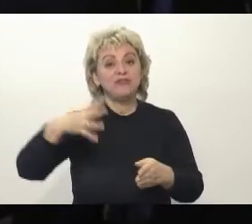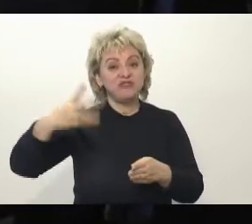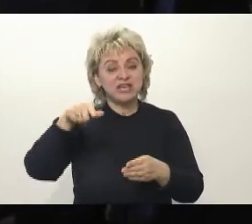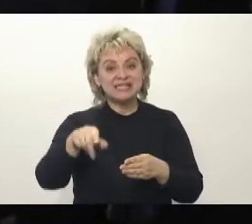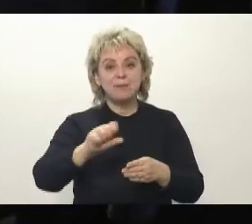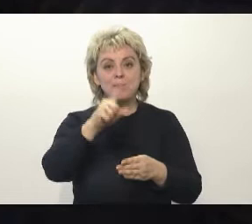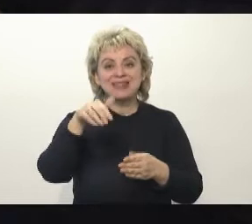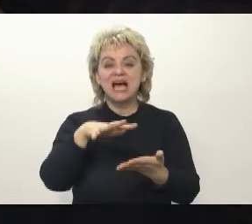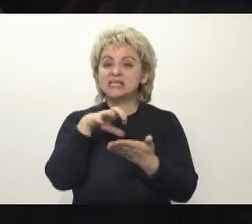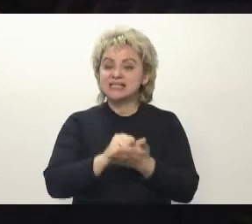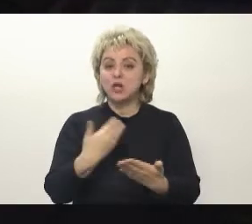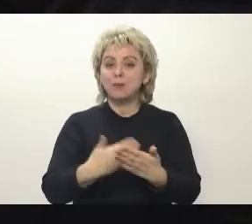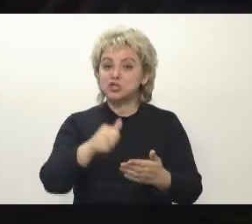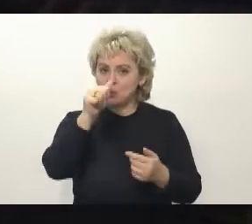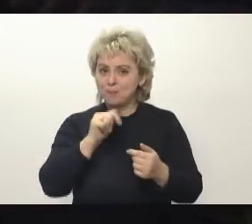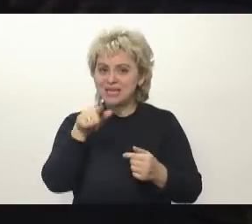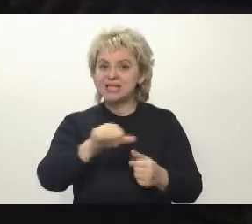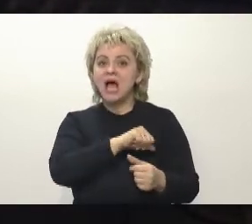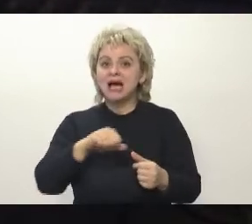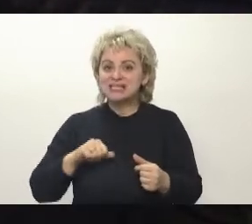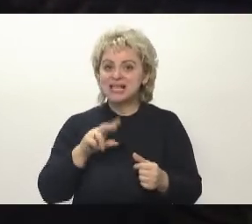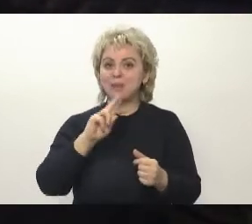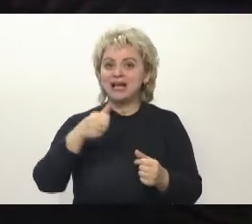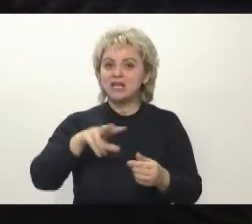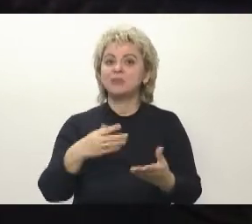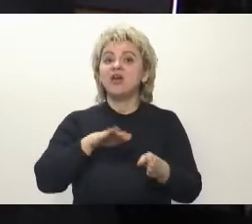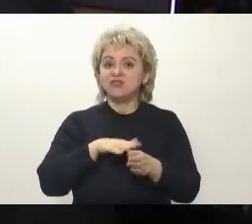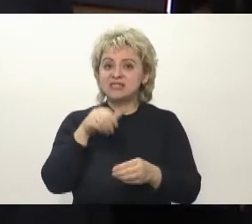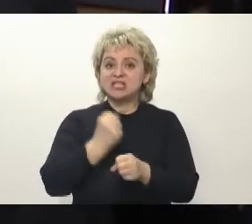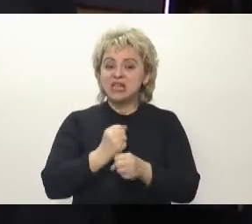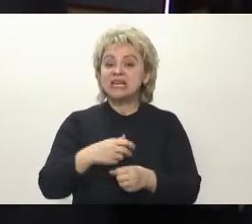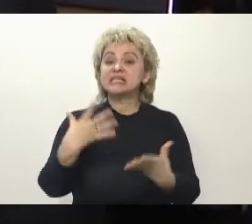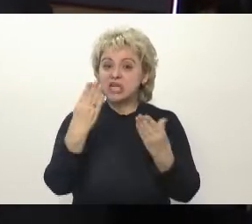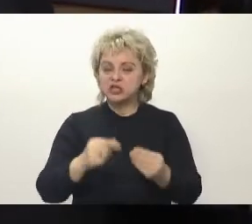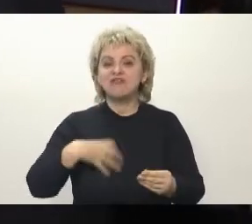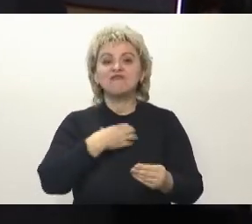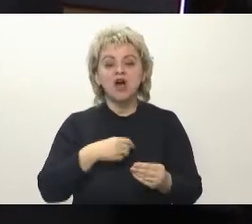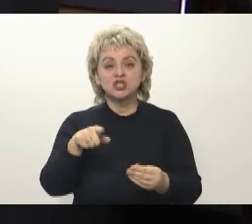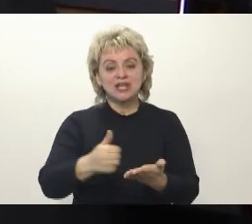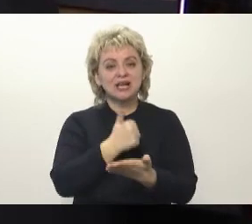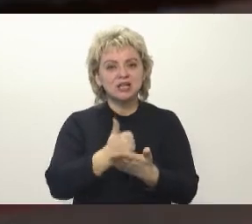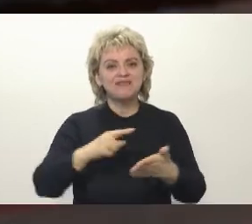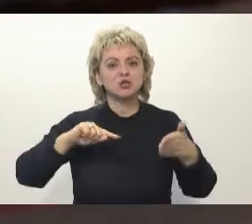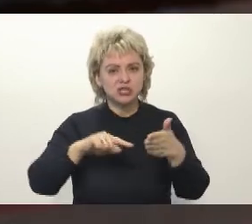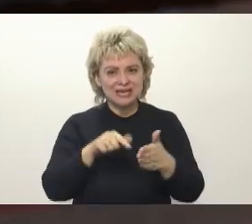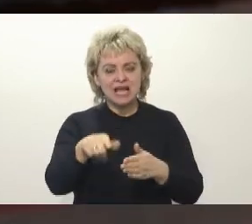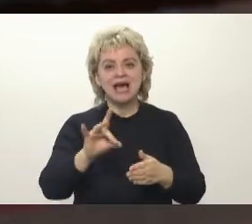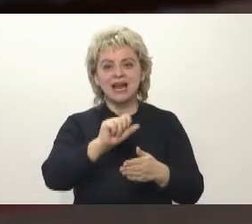на битах заняла почти месяц, а сам клип сняли за день. Но самое важное, уверен Александр,